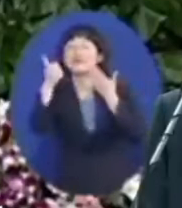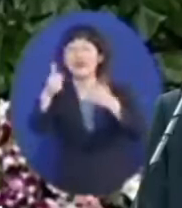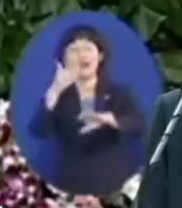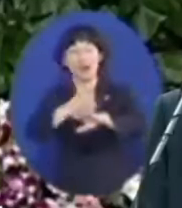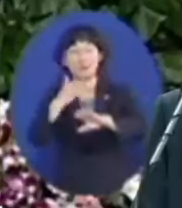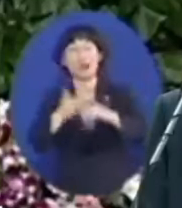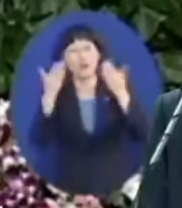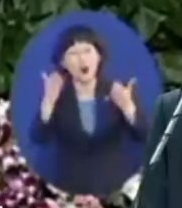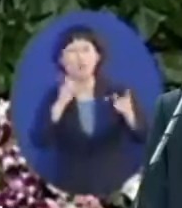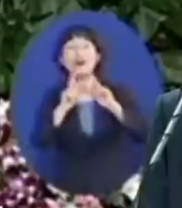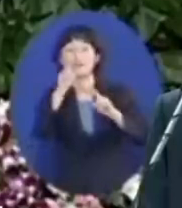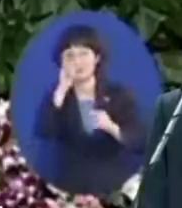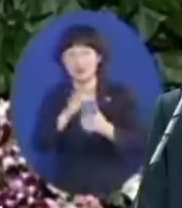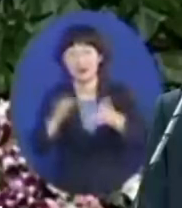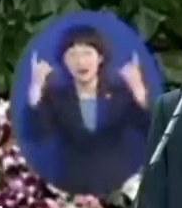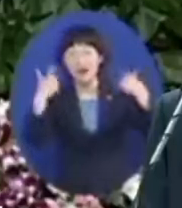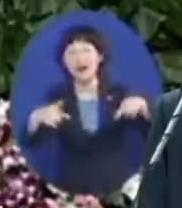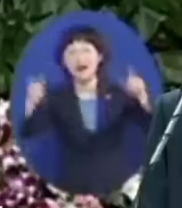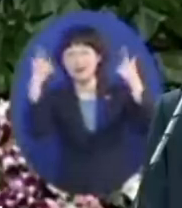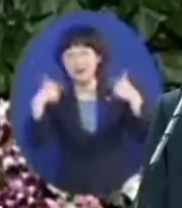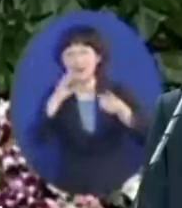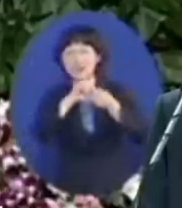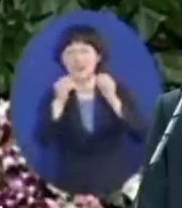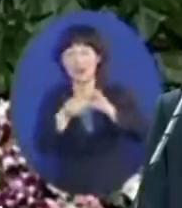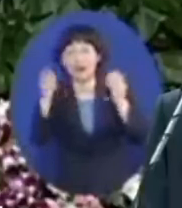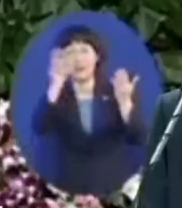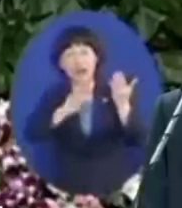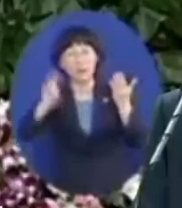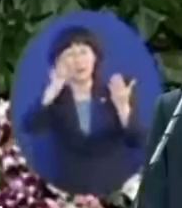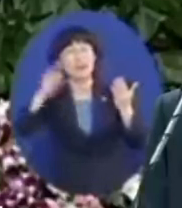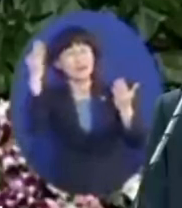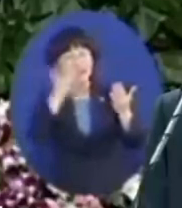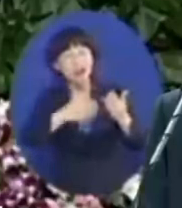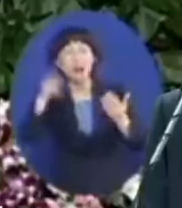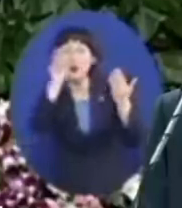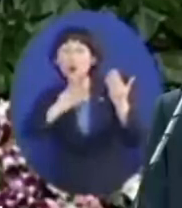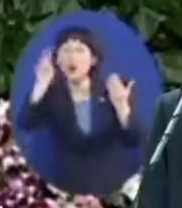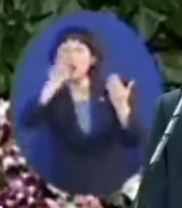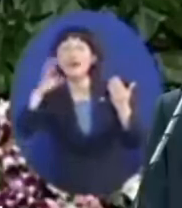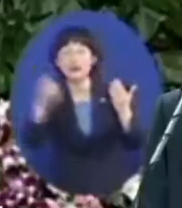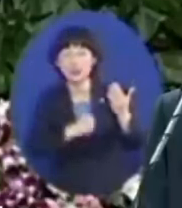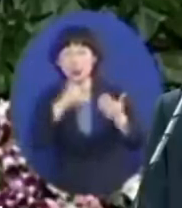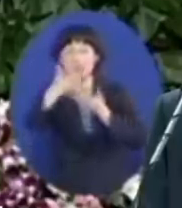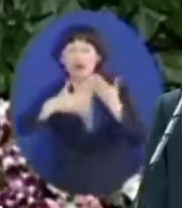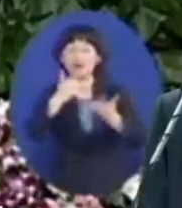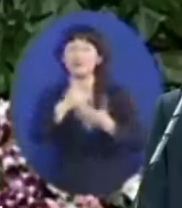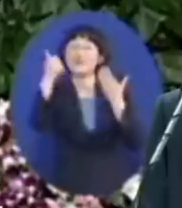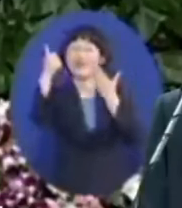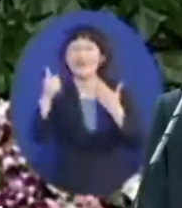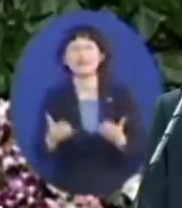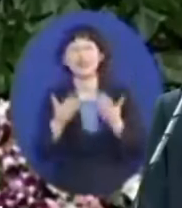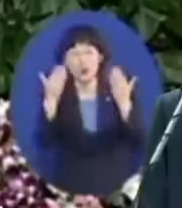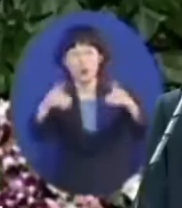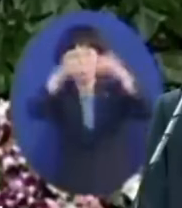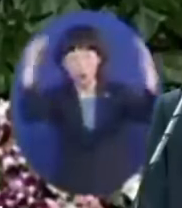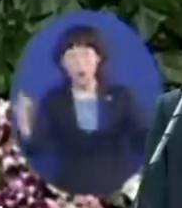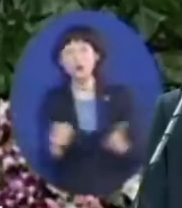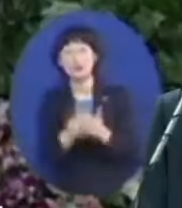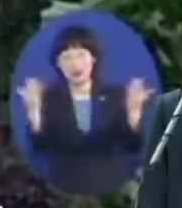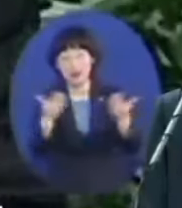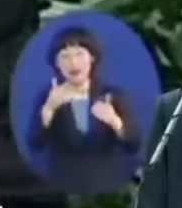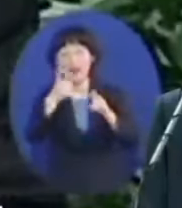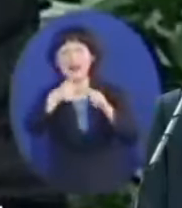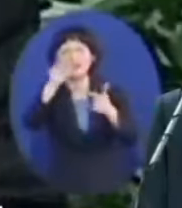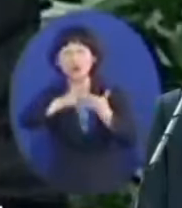것입니다. 항상 시와 찬미와 신령한 노래로 하나님께 드리고 또 범사에 우리 주 예수 그리스도로 말미암아